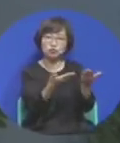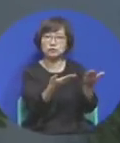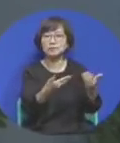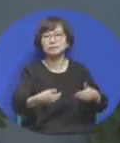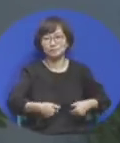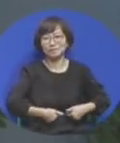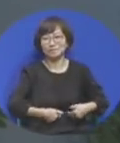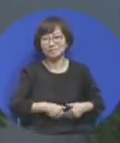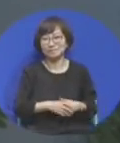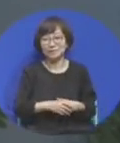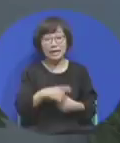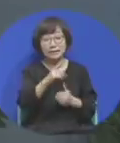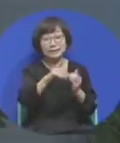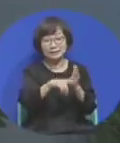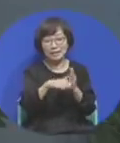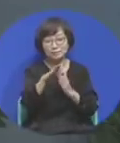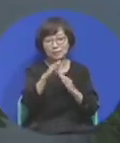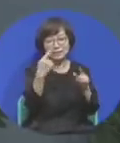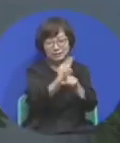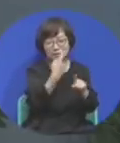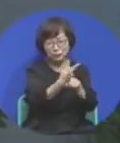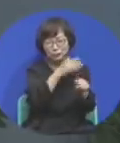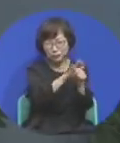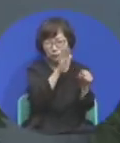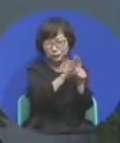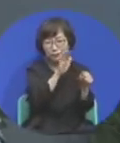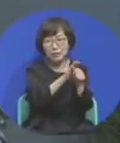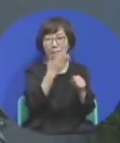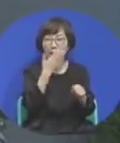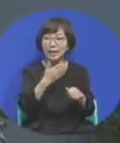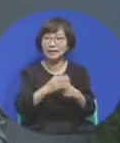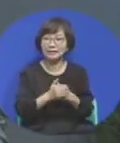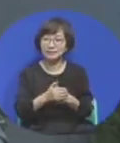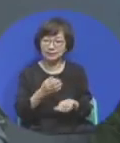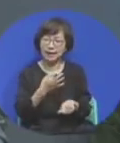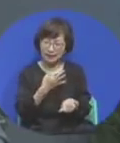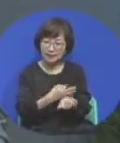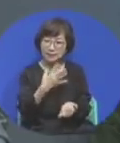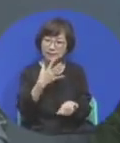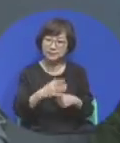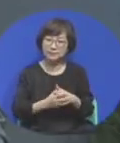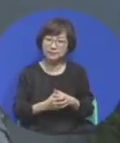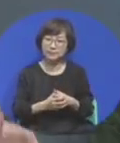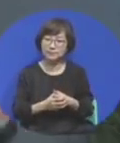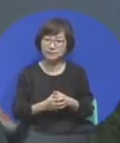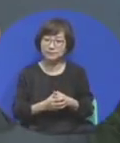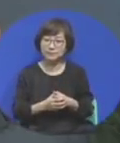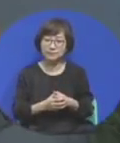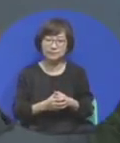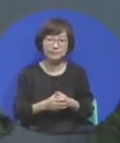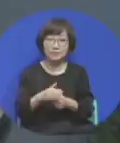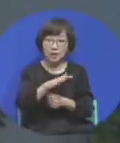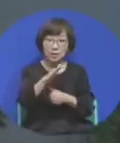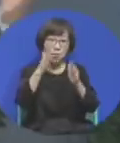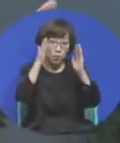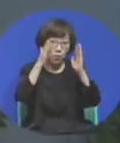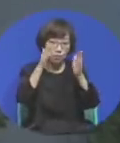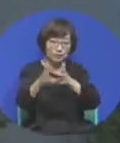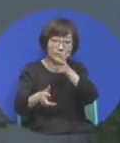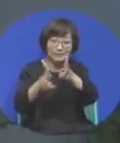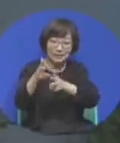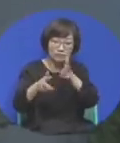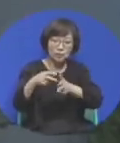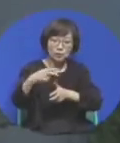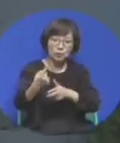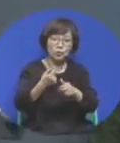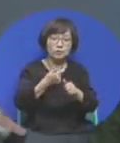gospel. 그때부터 이제 치유도 하는 겁니다. And from that moment on, healing begins to arise. 간단한 겁니다. It's simple. 그래서 여러분 산업도 학업도 승리할 수